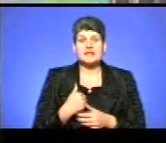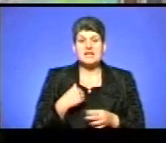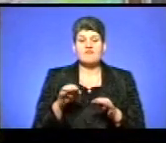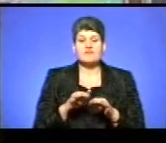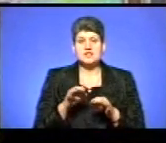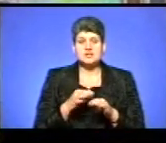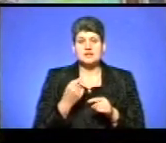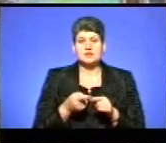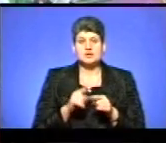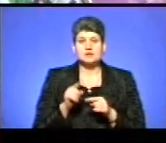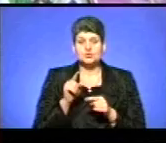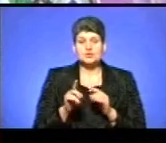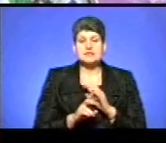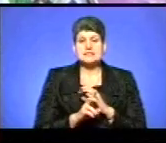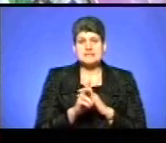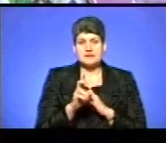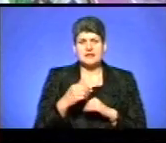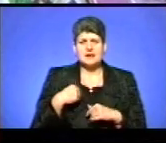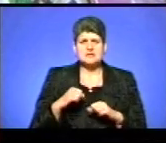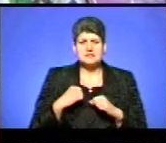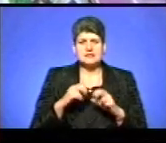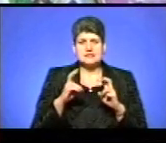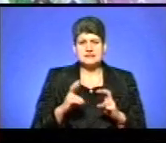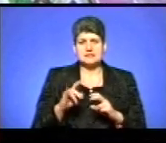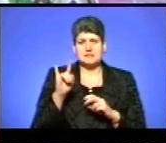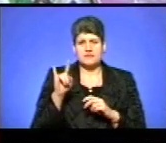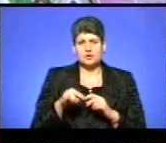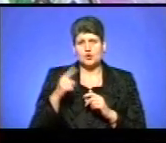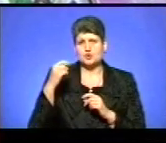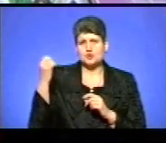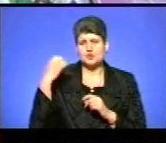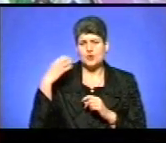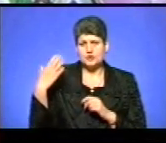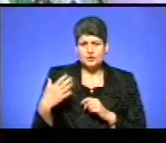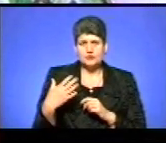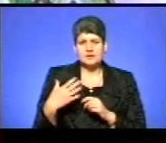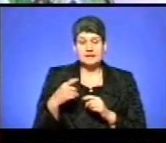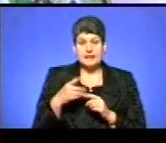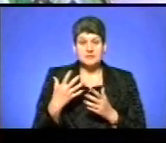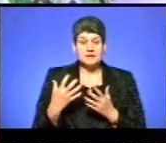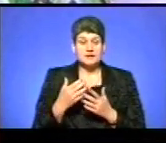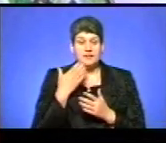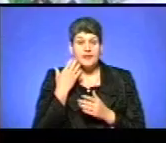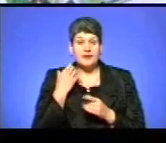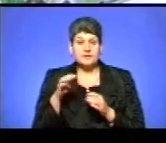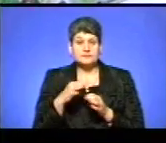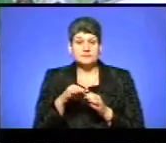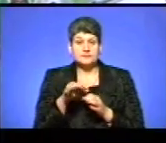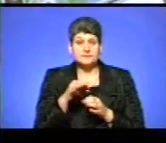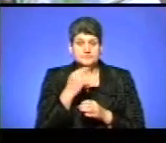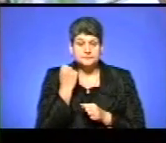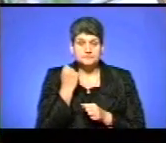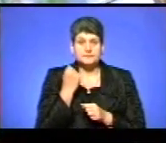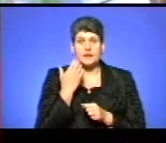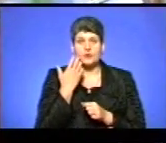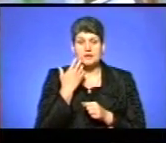ту цеку. Я старалася сісти коло вікна, до сонечко той. І так мені вдало йшло, що я вишила.